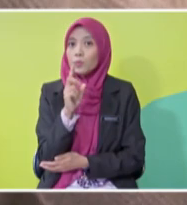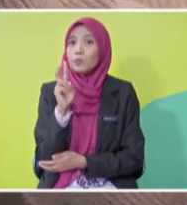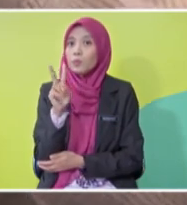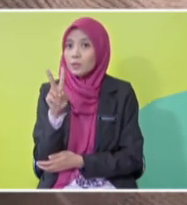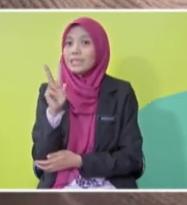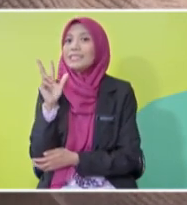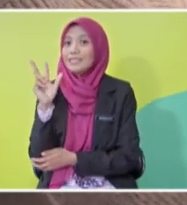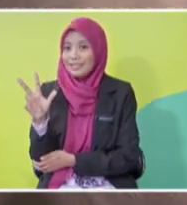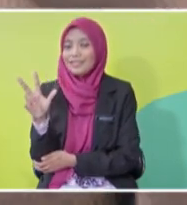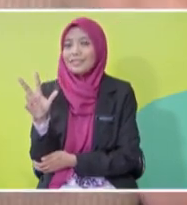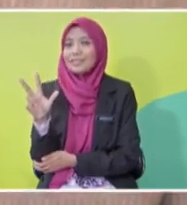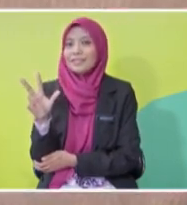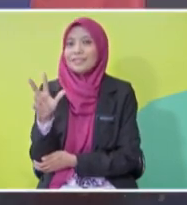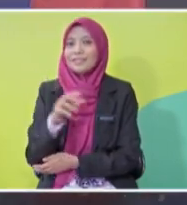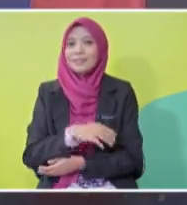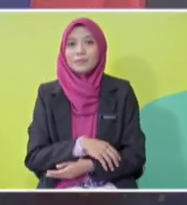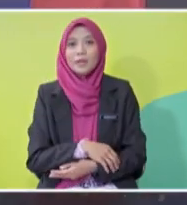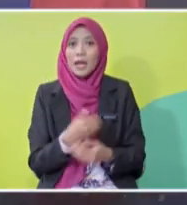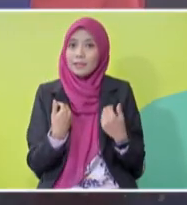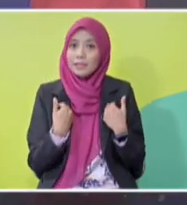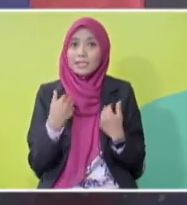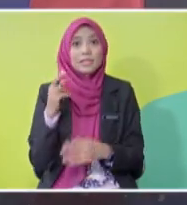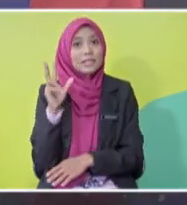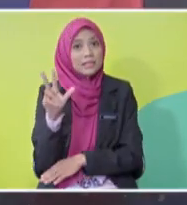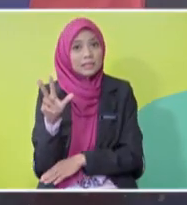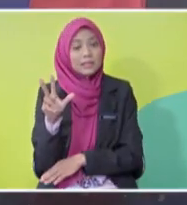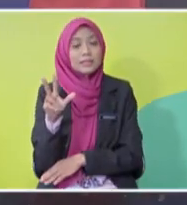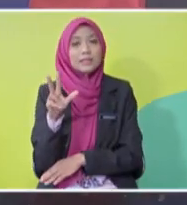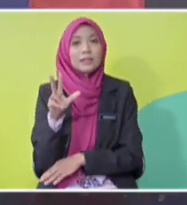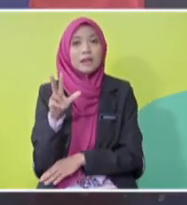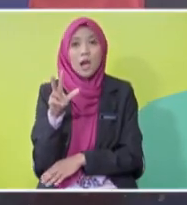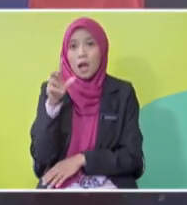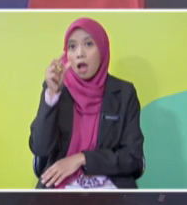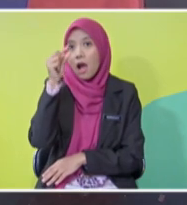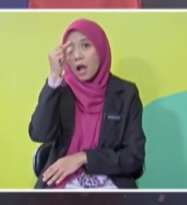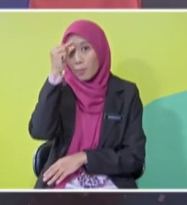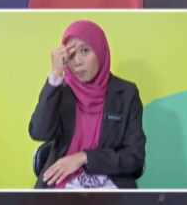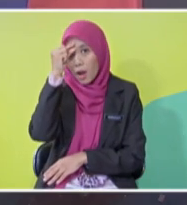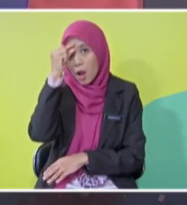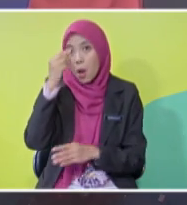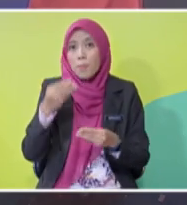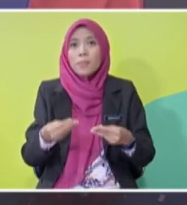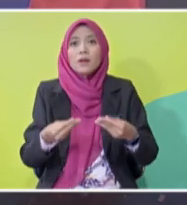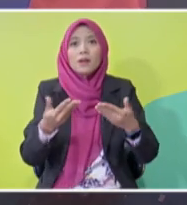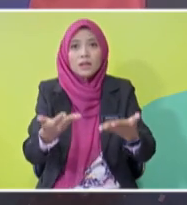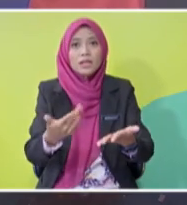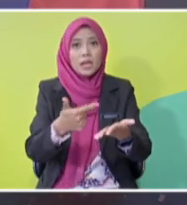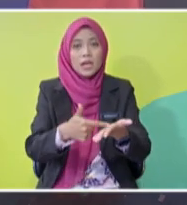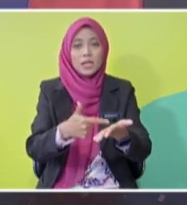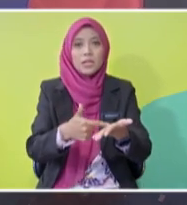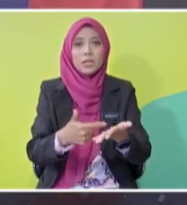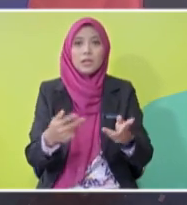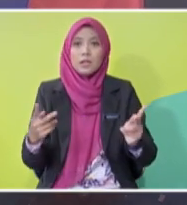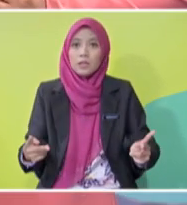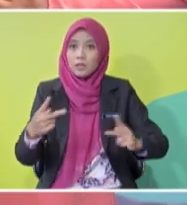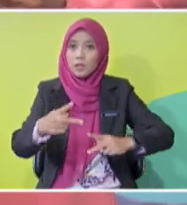3 oke Ada tiga Abang beli lagi yuk mainan kepada adik